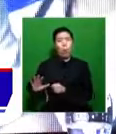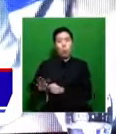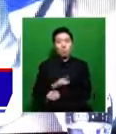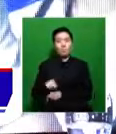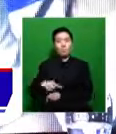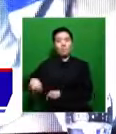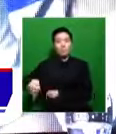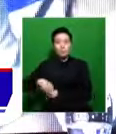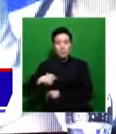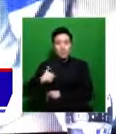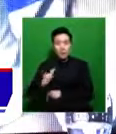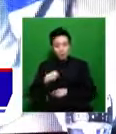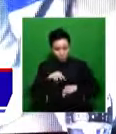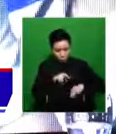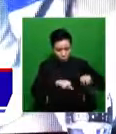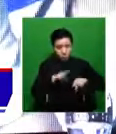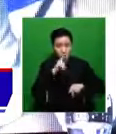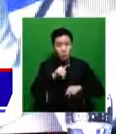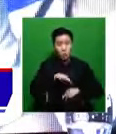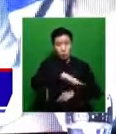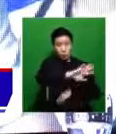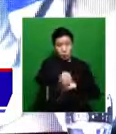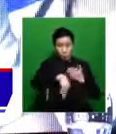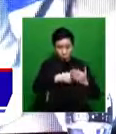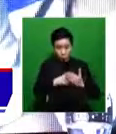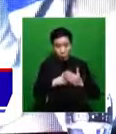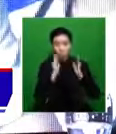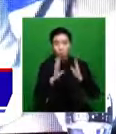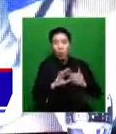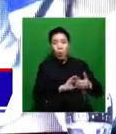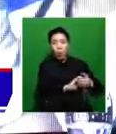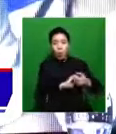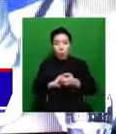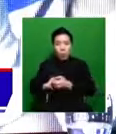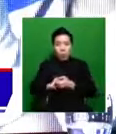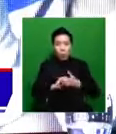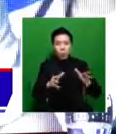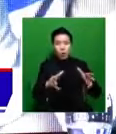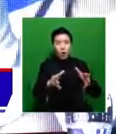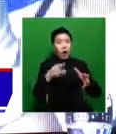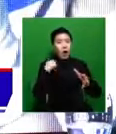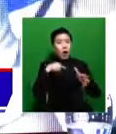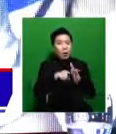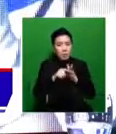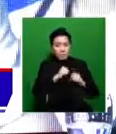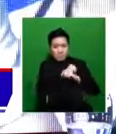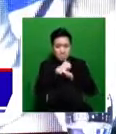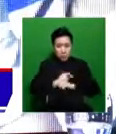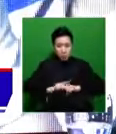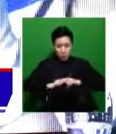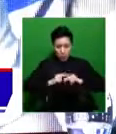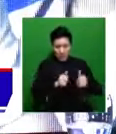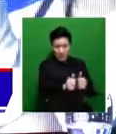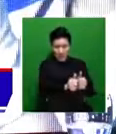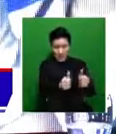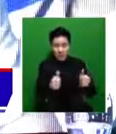ท่านได้โดยเฉพาะนี้ถ้าพวกท่านให้ความร่วมมือแล้วเนี่ยคนที่เราจะดูแลก็จะ